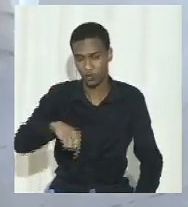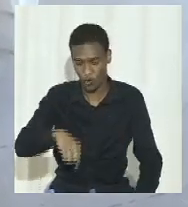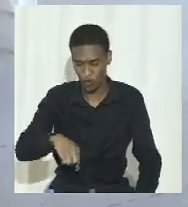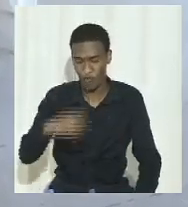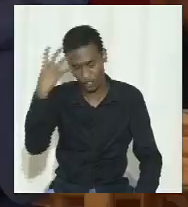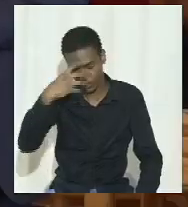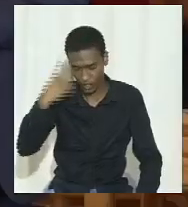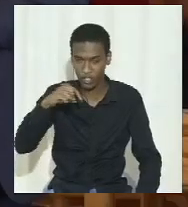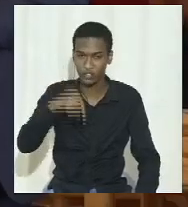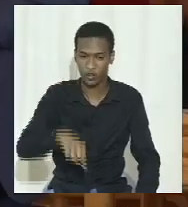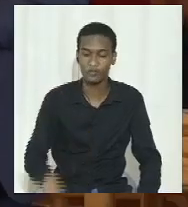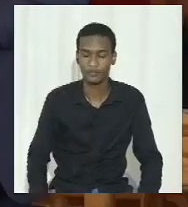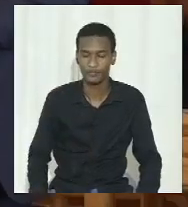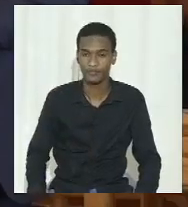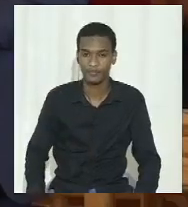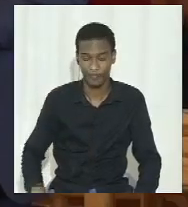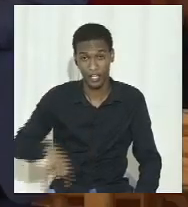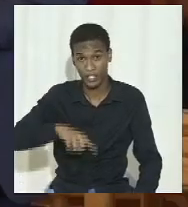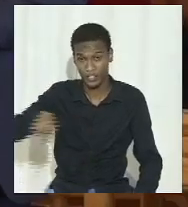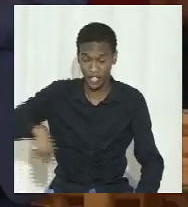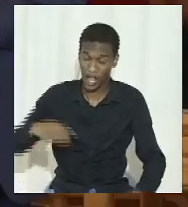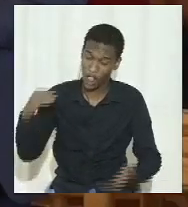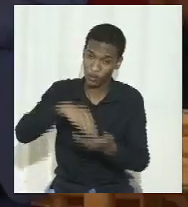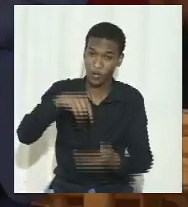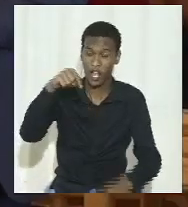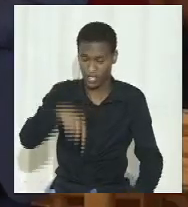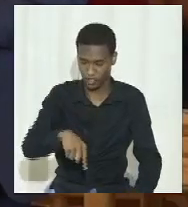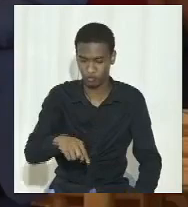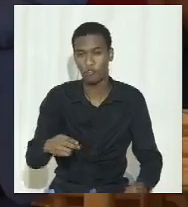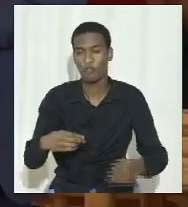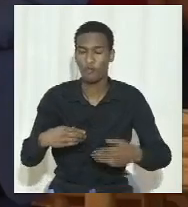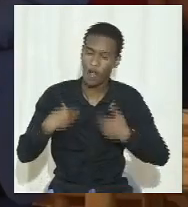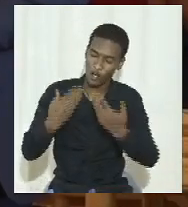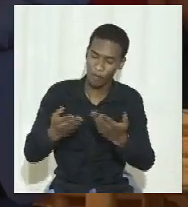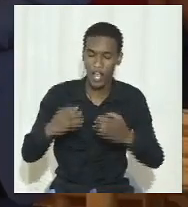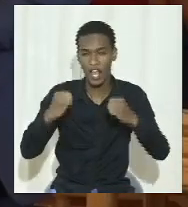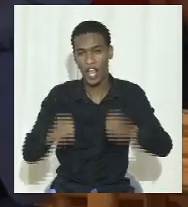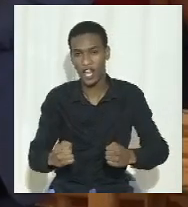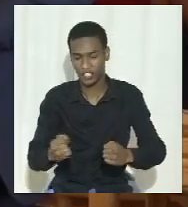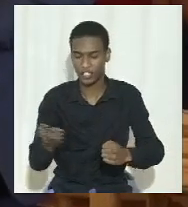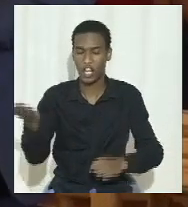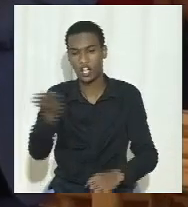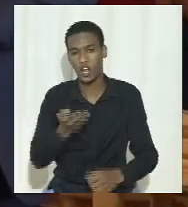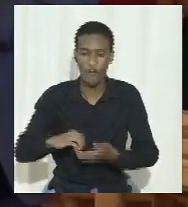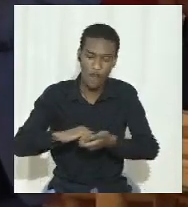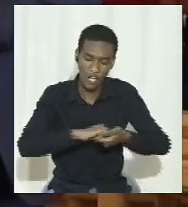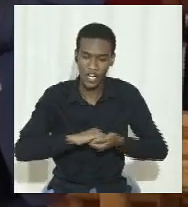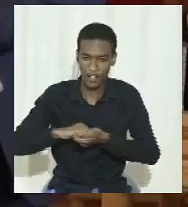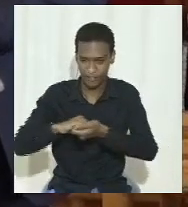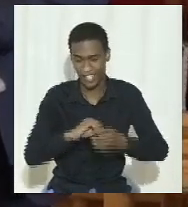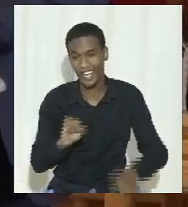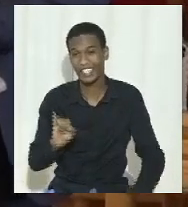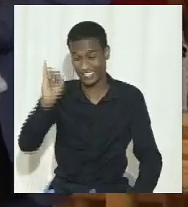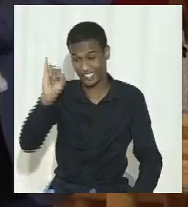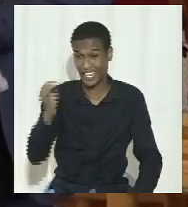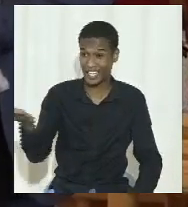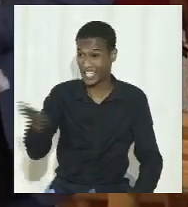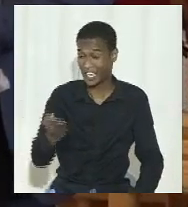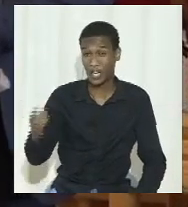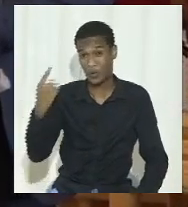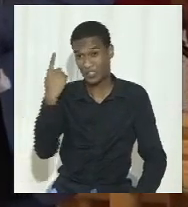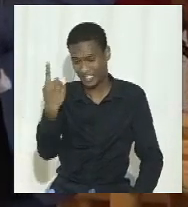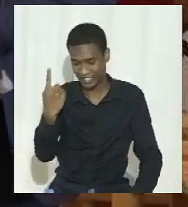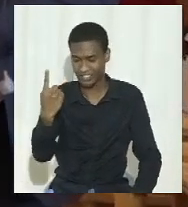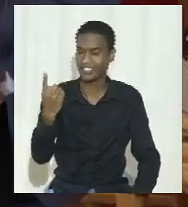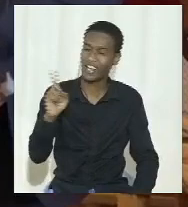Ny atongavana eto moa dia ny ankahirana ireo fianakaviana indrindra ny tenenanay anareo hoe tsy irery anareo a